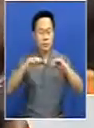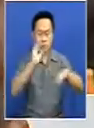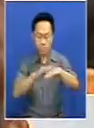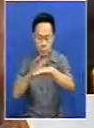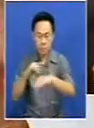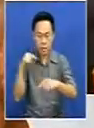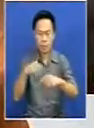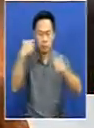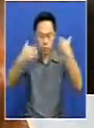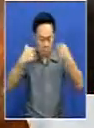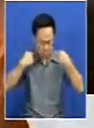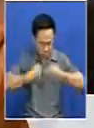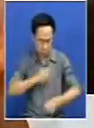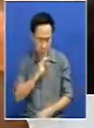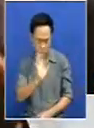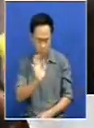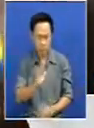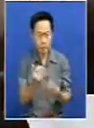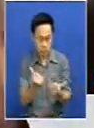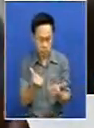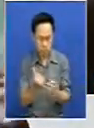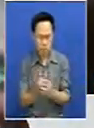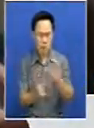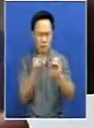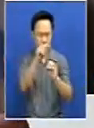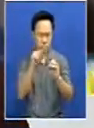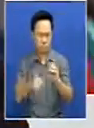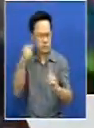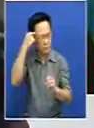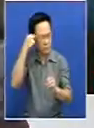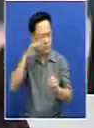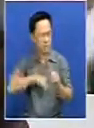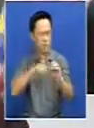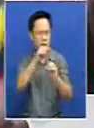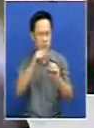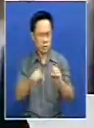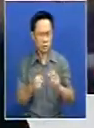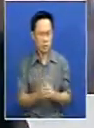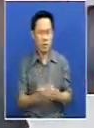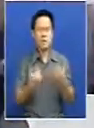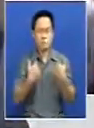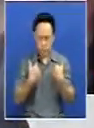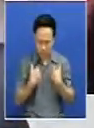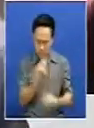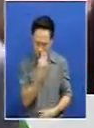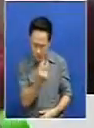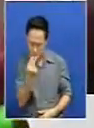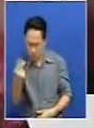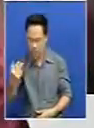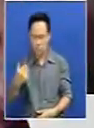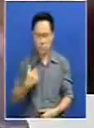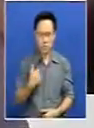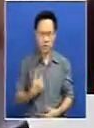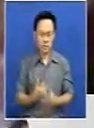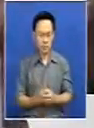คิดว่าปีนี้ได้ผลไหมคะ หนูว่าก็ได้ประมาณ 50-50 บาทค่ะแต่ว่ามันไม่เต็มร้อยเท่าไหร ่ยังมีอยู่ยังเห็น ยังมีเห็นอยู่อะค่ะแบบวุ่